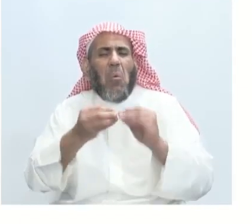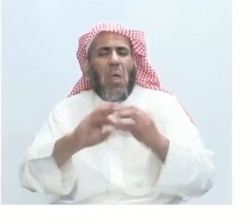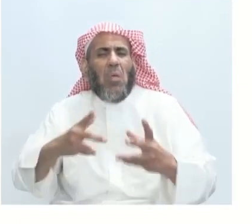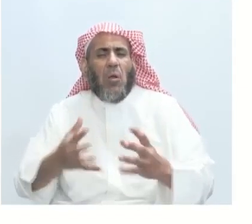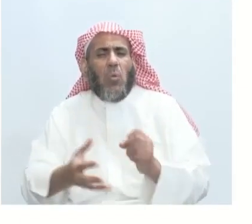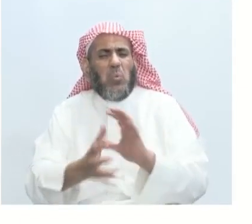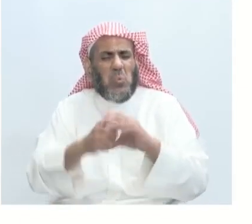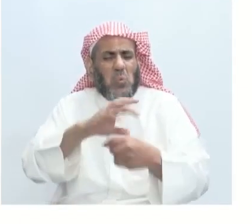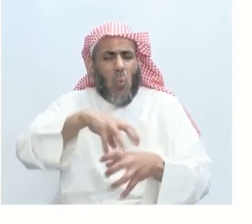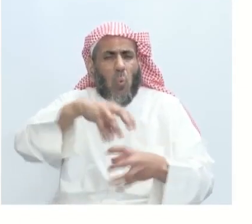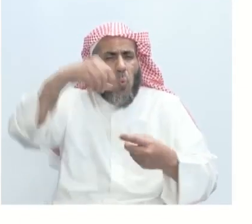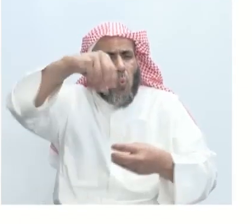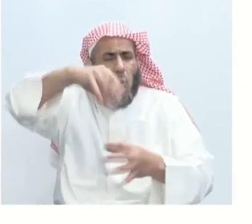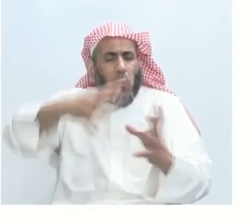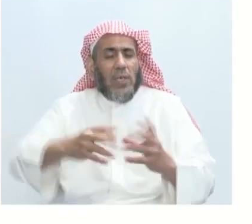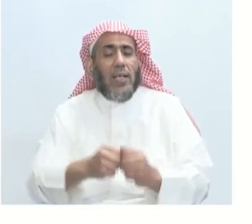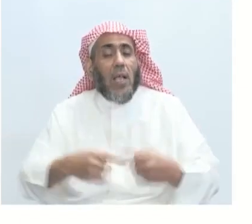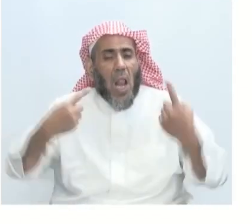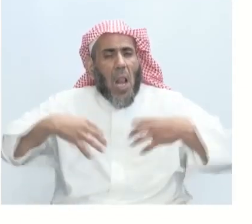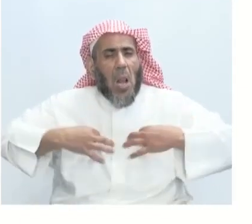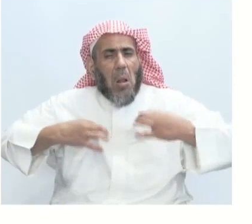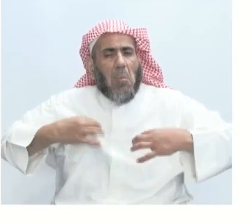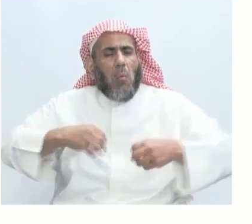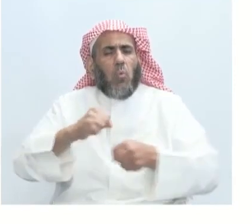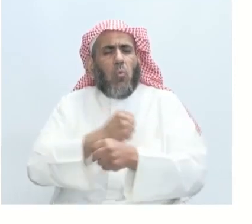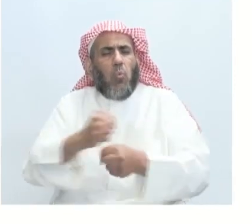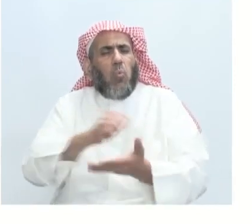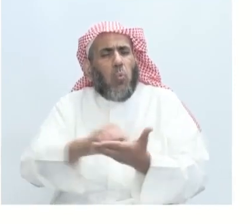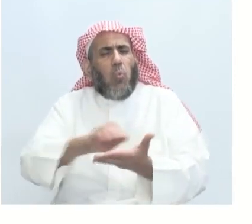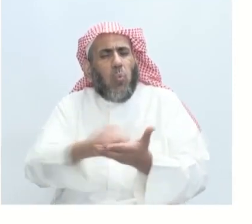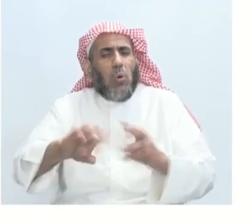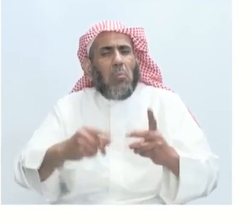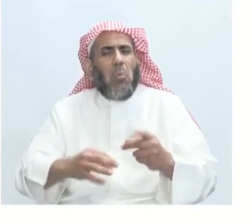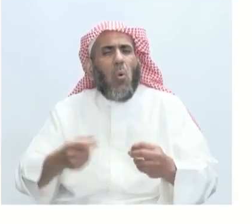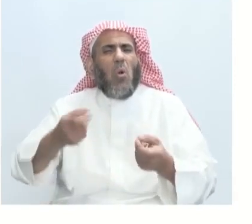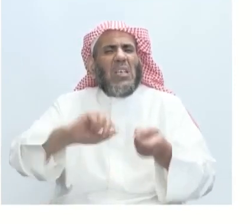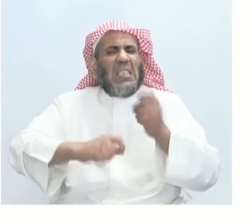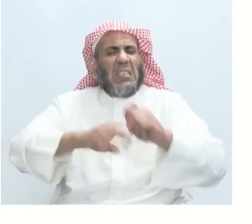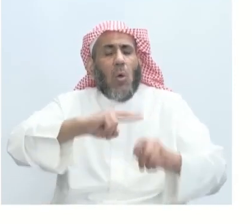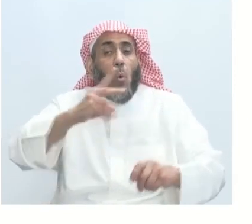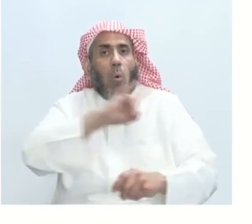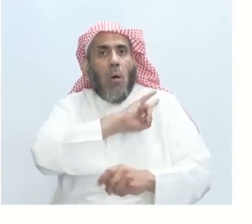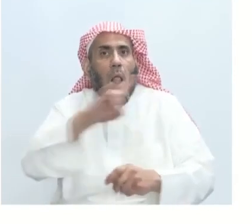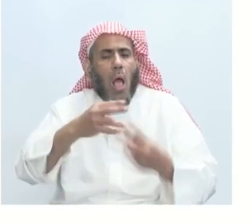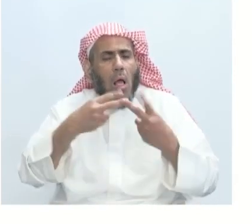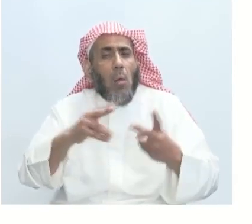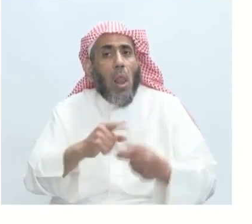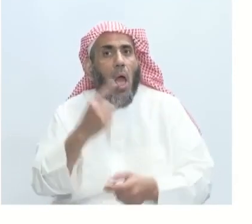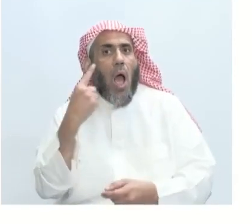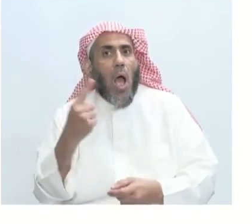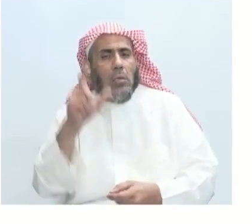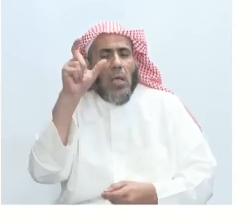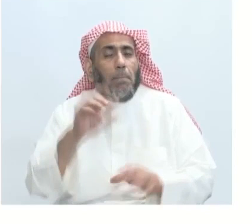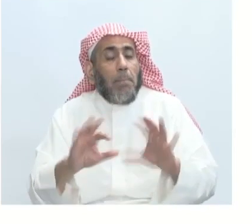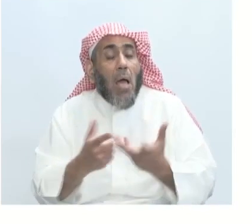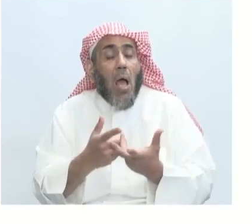لكثره الغسيل كذلك ان الملابس تغسل عده مرات بالمطهرات ولا تسمح لاحد